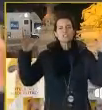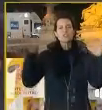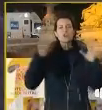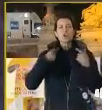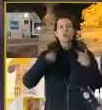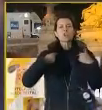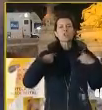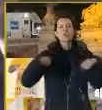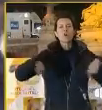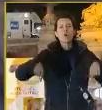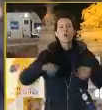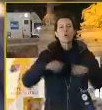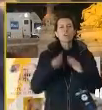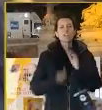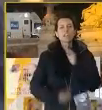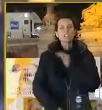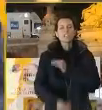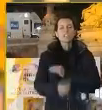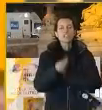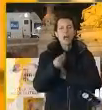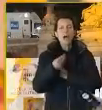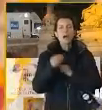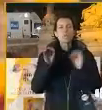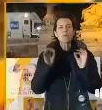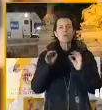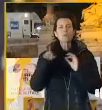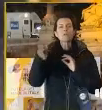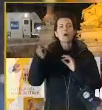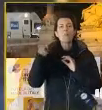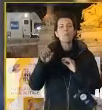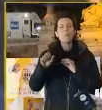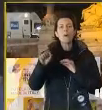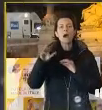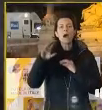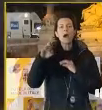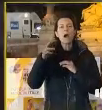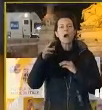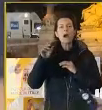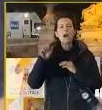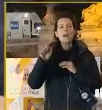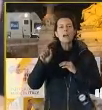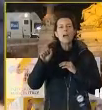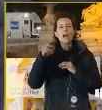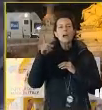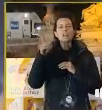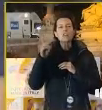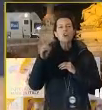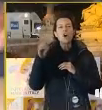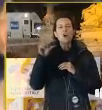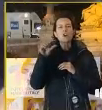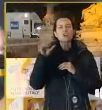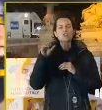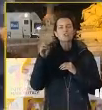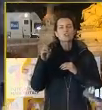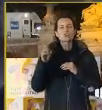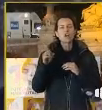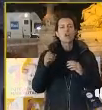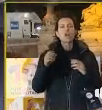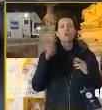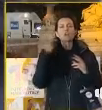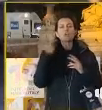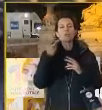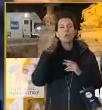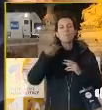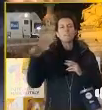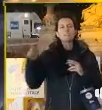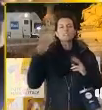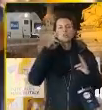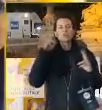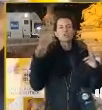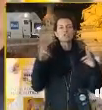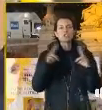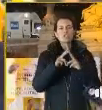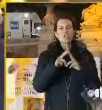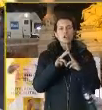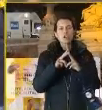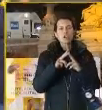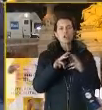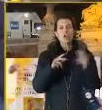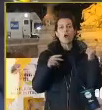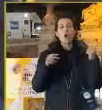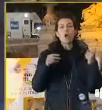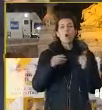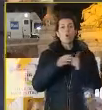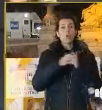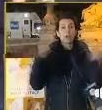da un paradosso. Nasciamo da un paradosso di due persone che paradossalmente si sono incontrate. Un grande